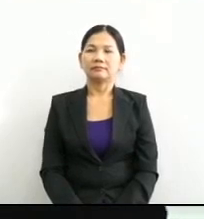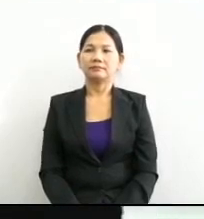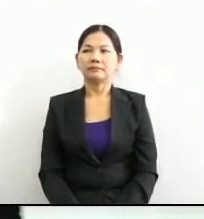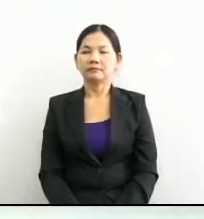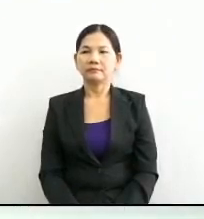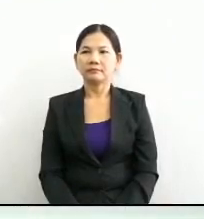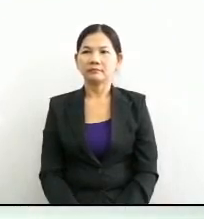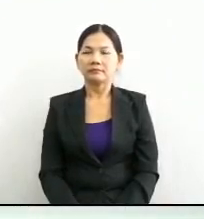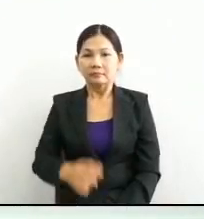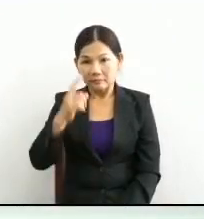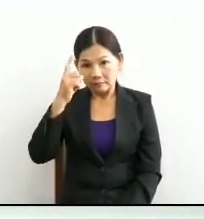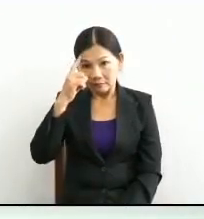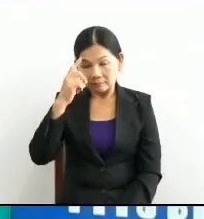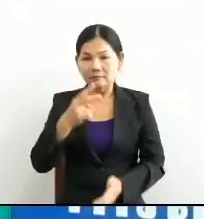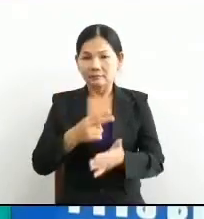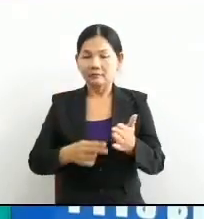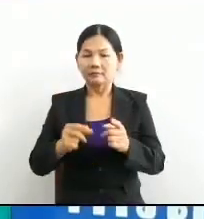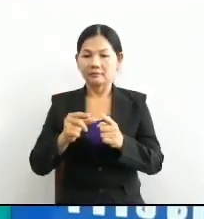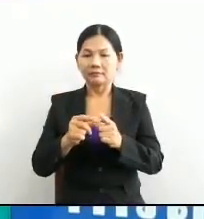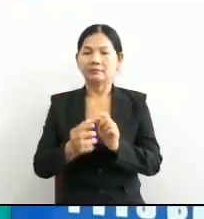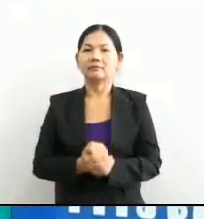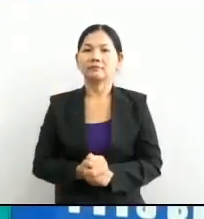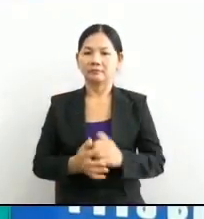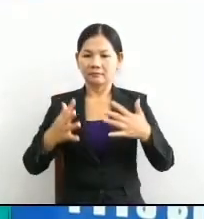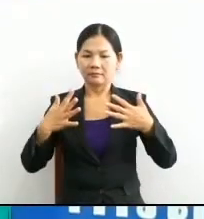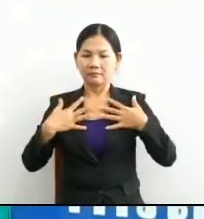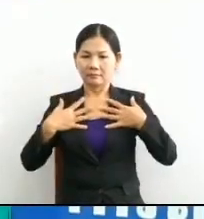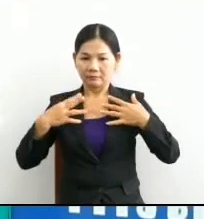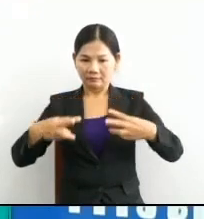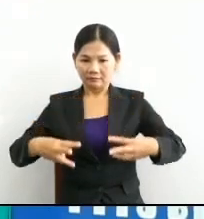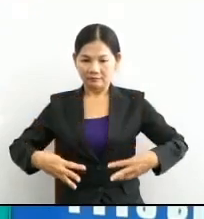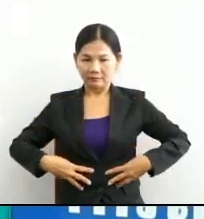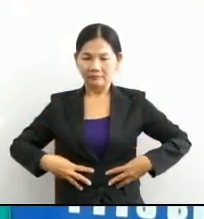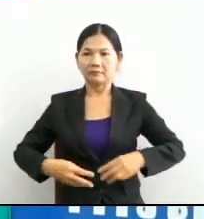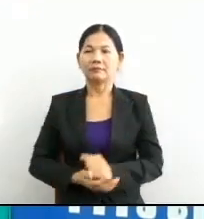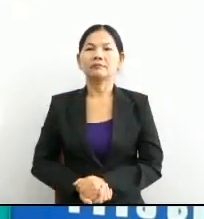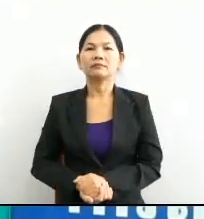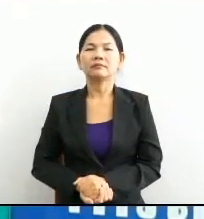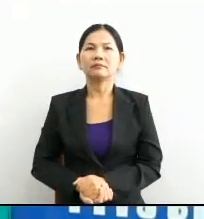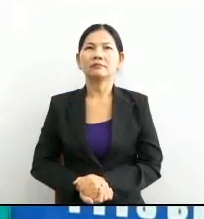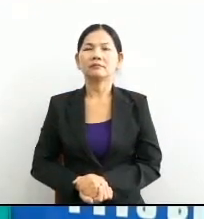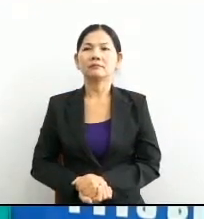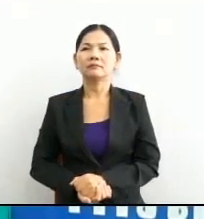cô rộng mà cứng cài giá ấy kế hả đi lấy bước thang đã có đai